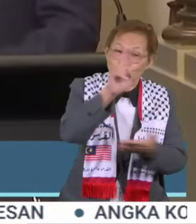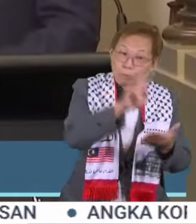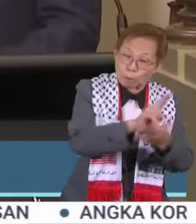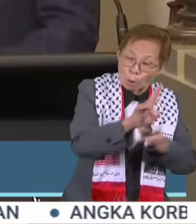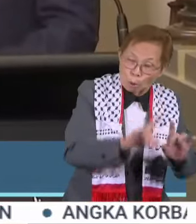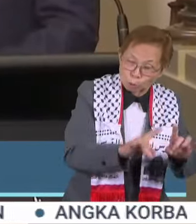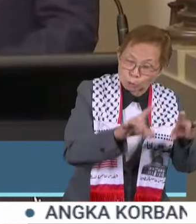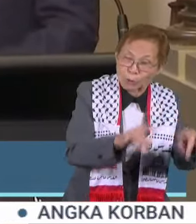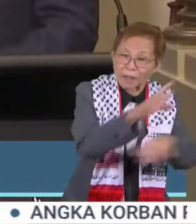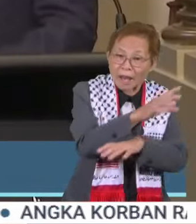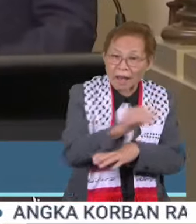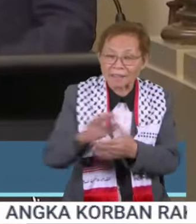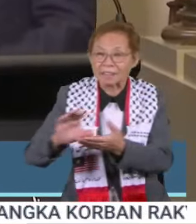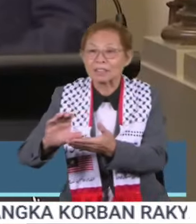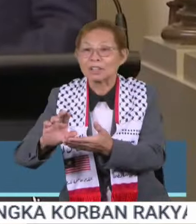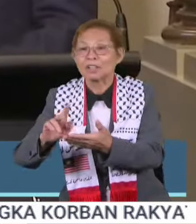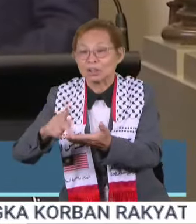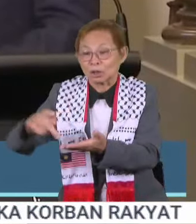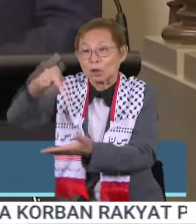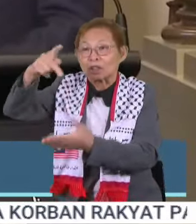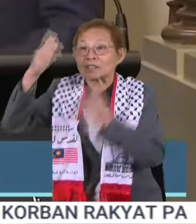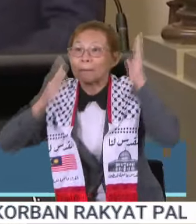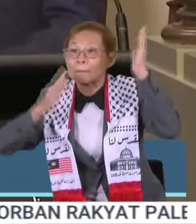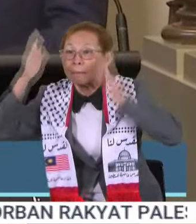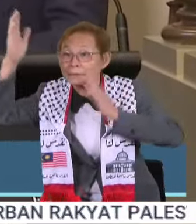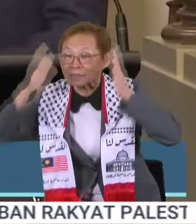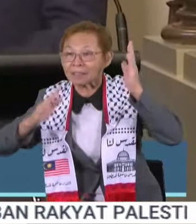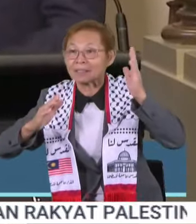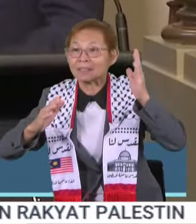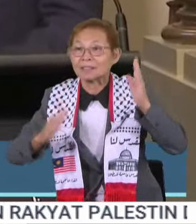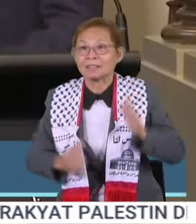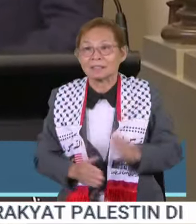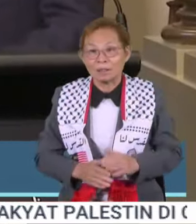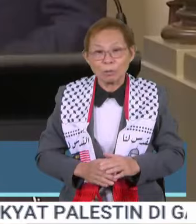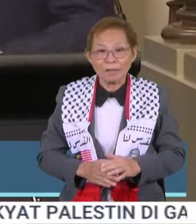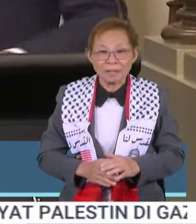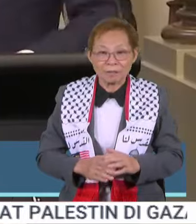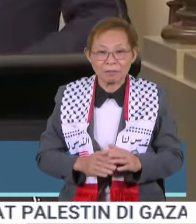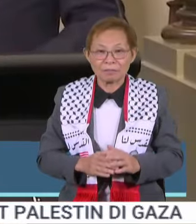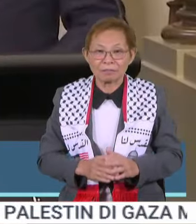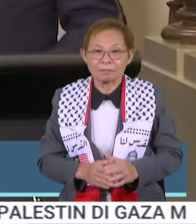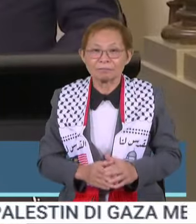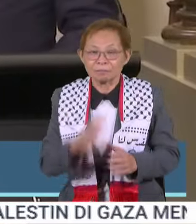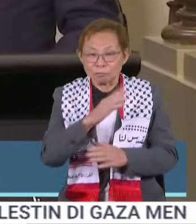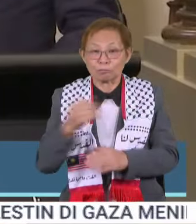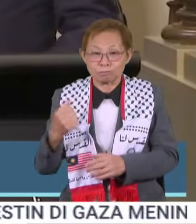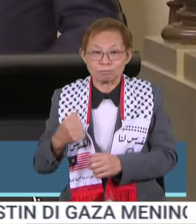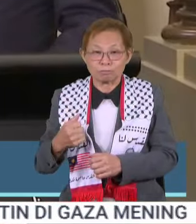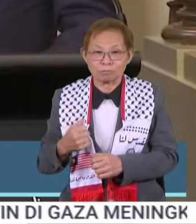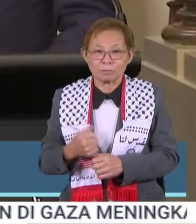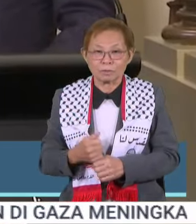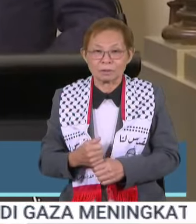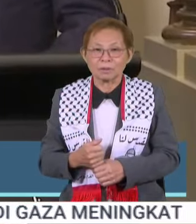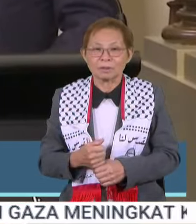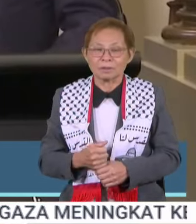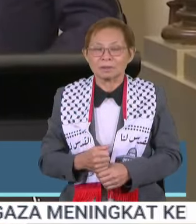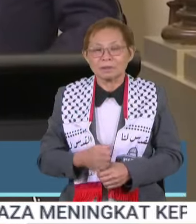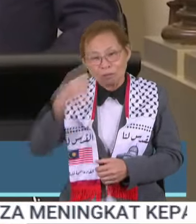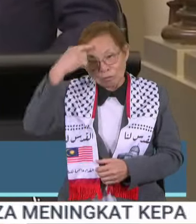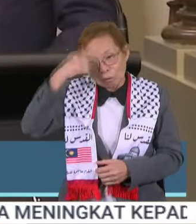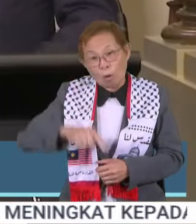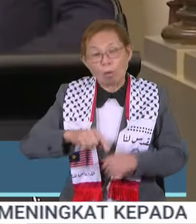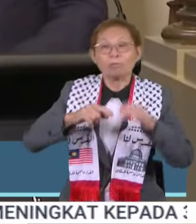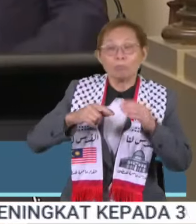universities set up campuses in Malaysia, which we will strongly encourage. And these are avenues that we can